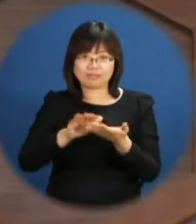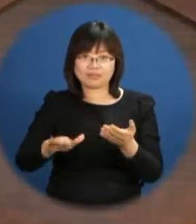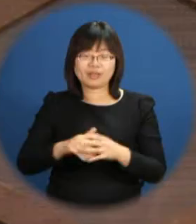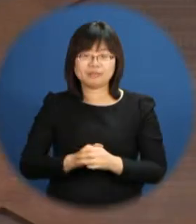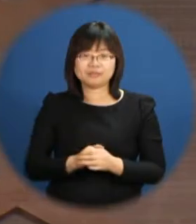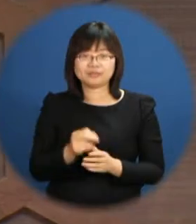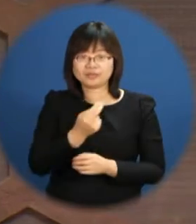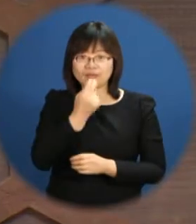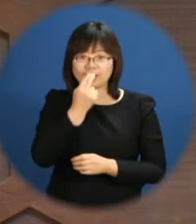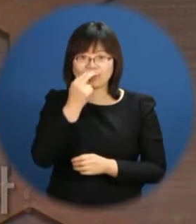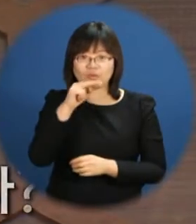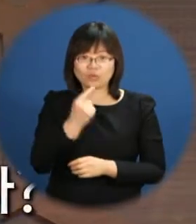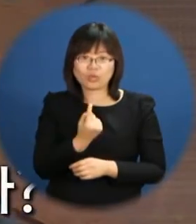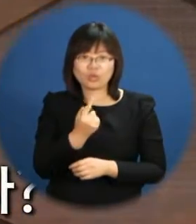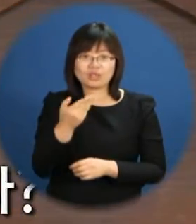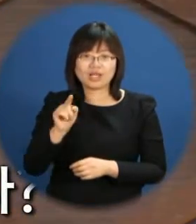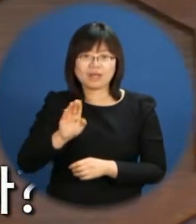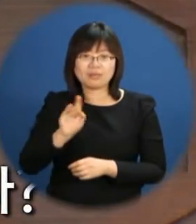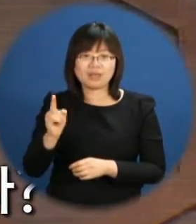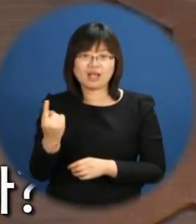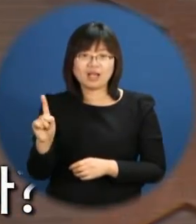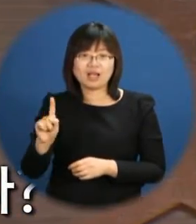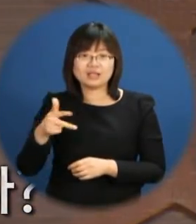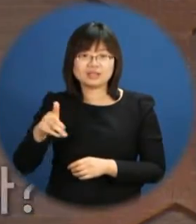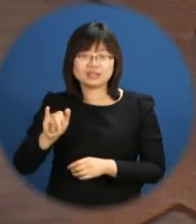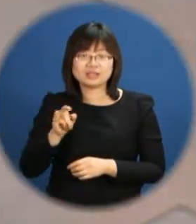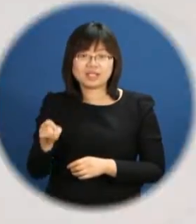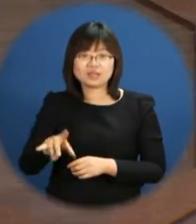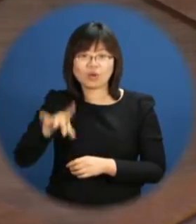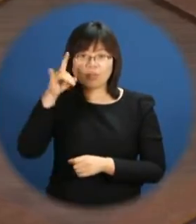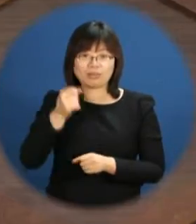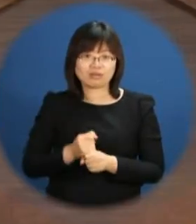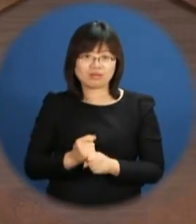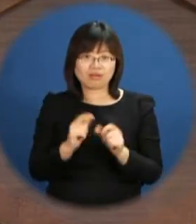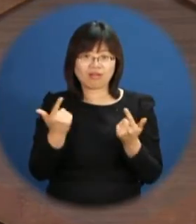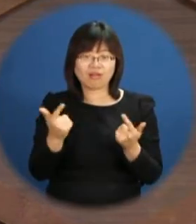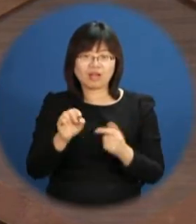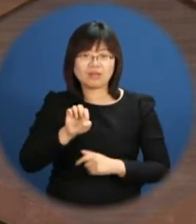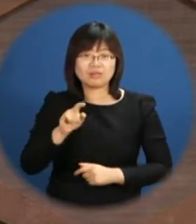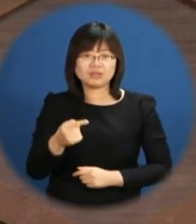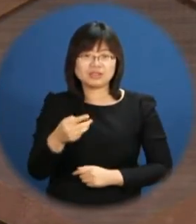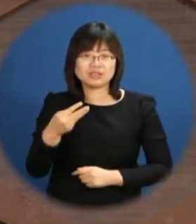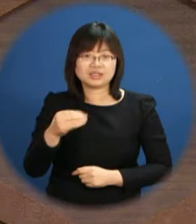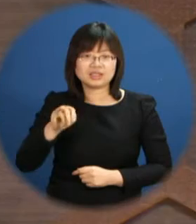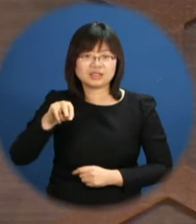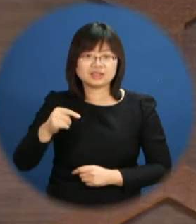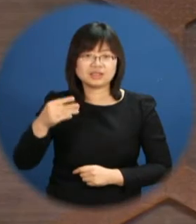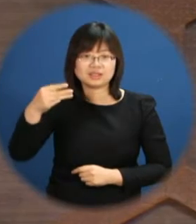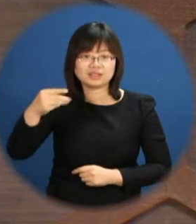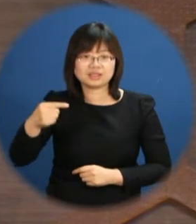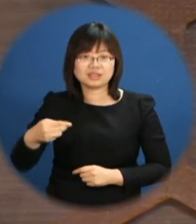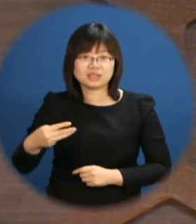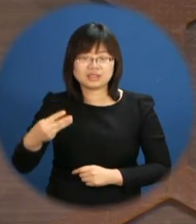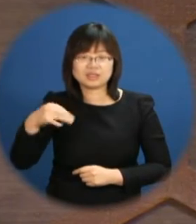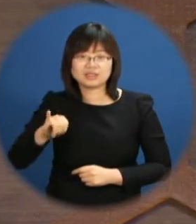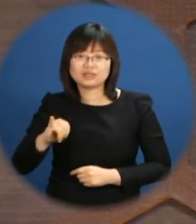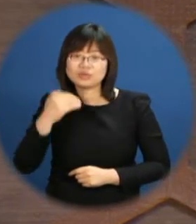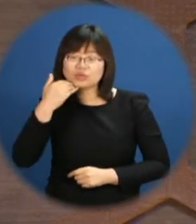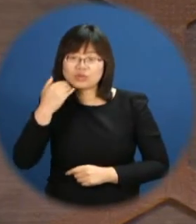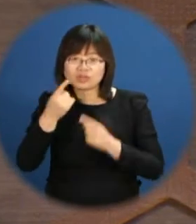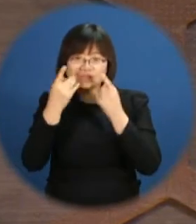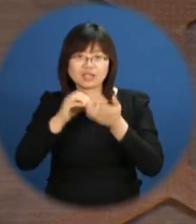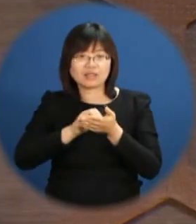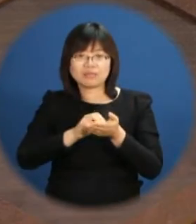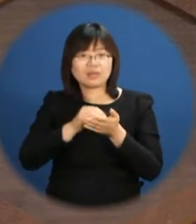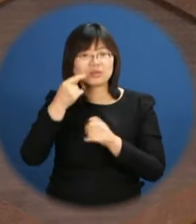산소도 라바 지애가 처음 맡는 게 아닙니다 2 프리스트 이란 어떤 사람이었나 정말 대학 문전에 도